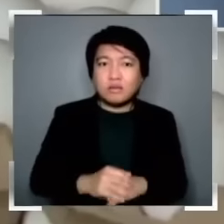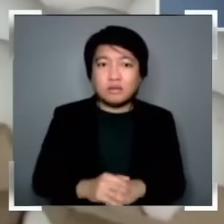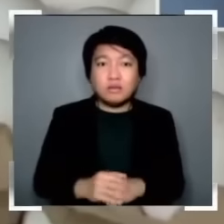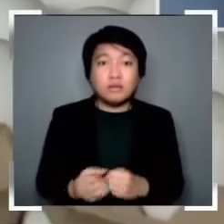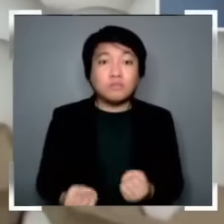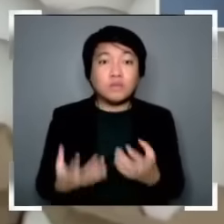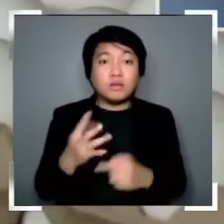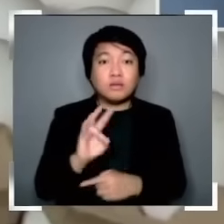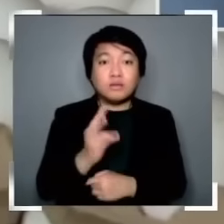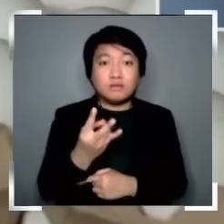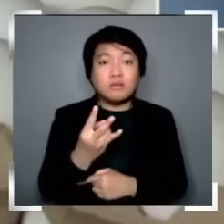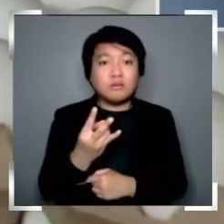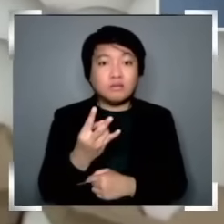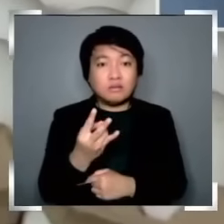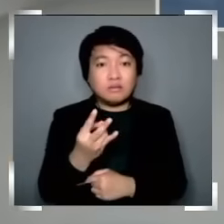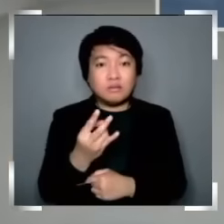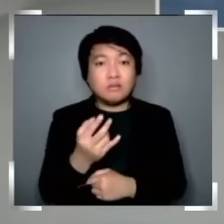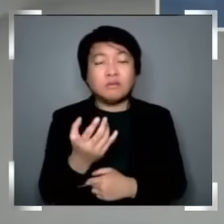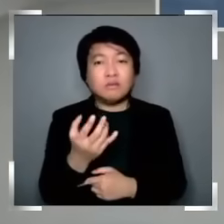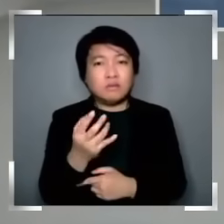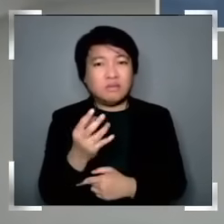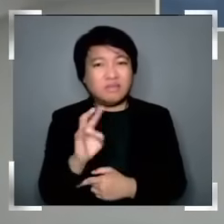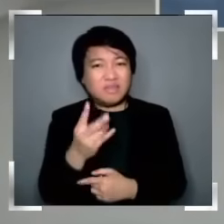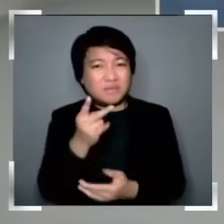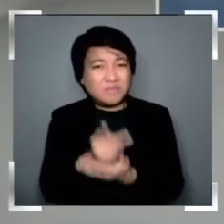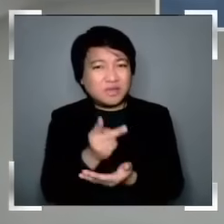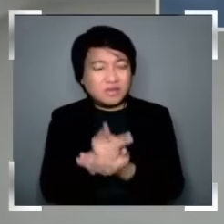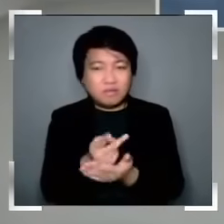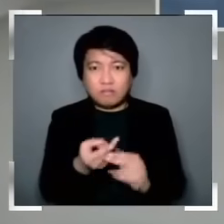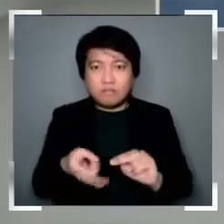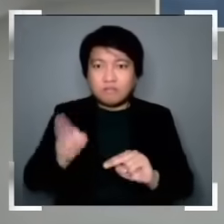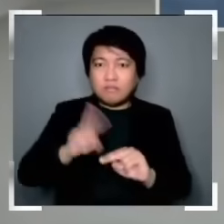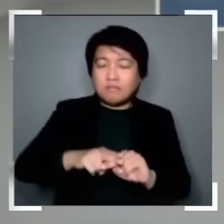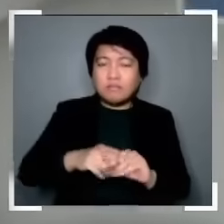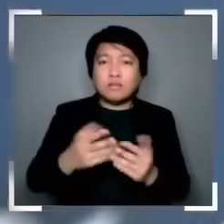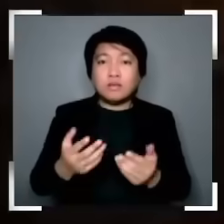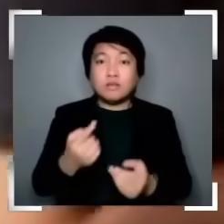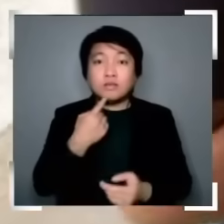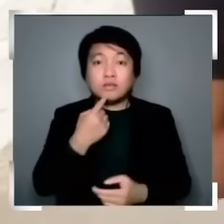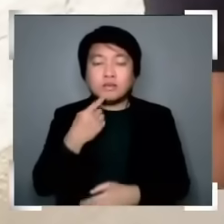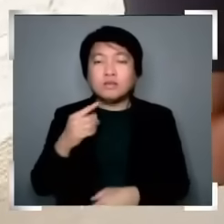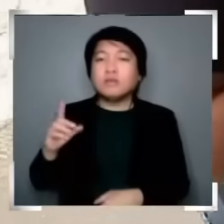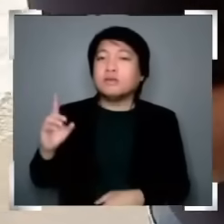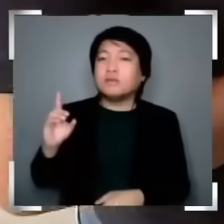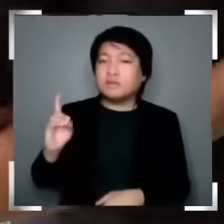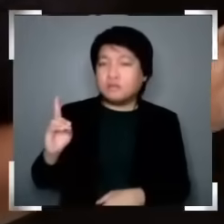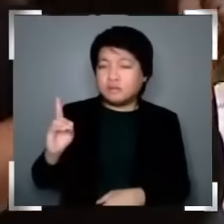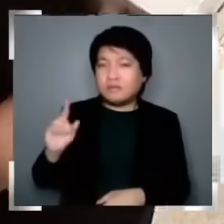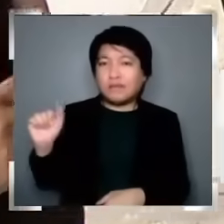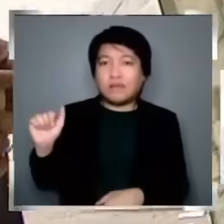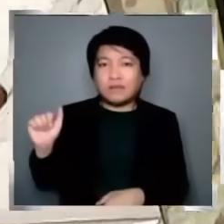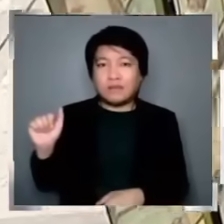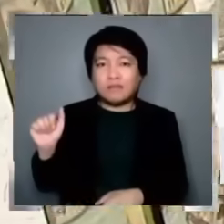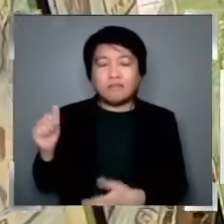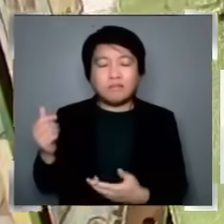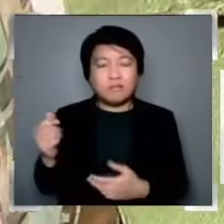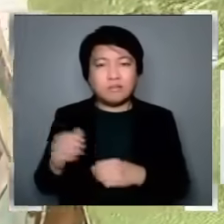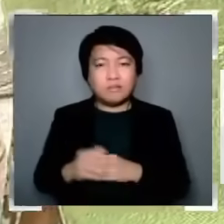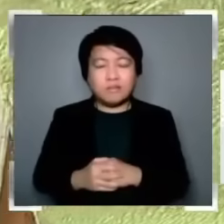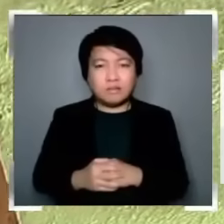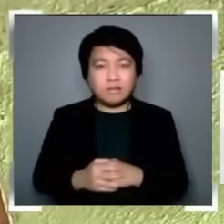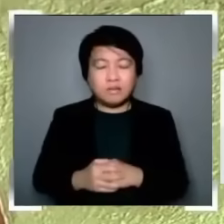ng piso kumpara noong Agosto ayon sa monitoring ng Department of Agriculture. Dagdag gastos yan sa maliliit na